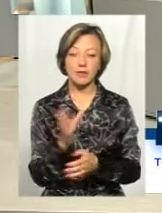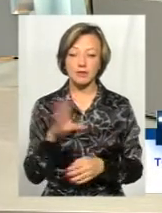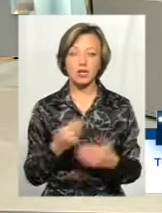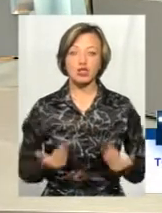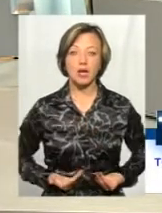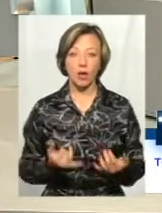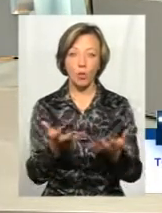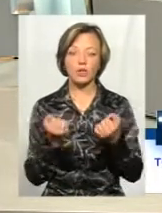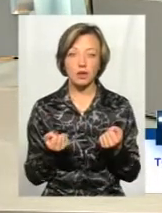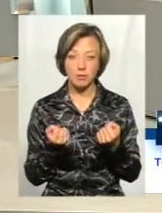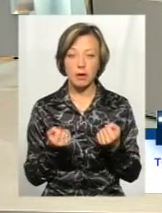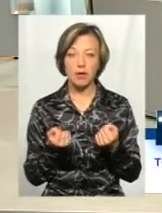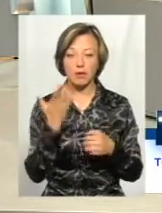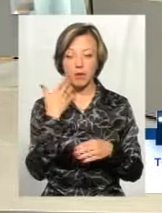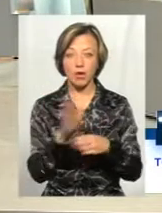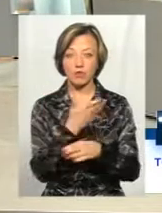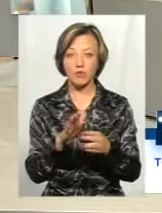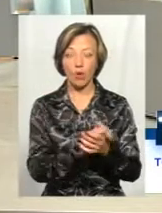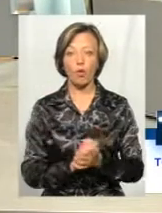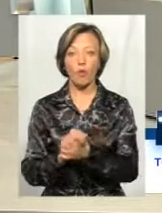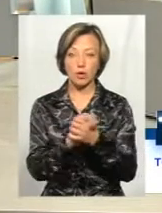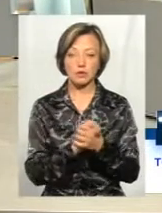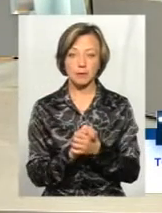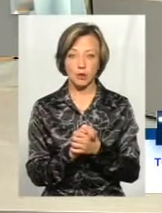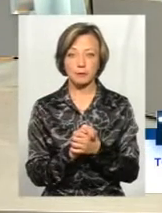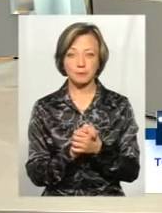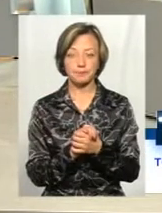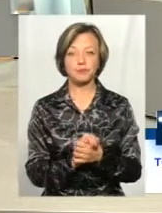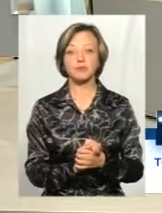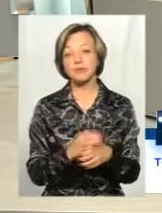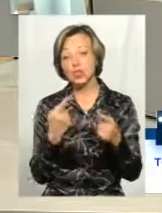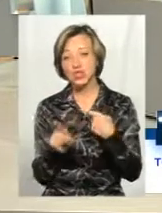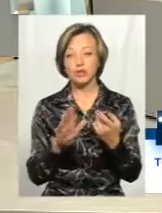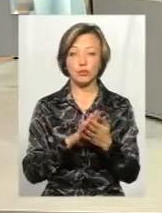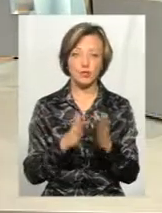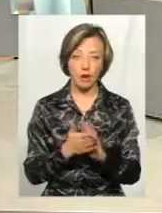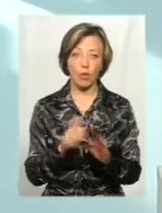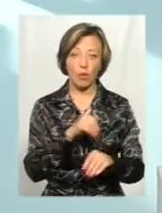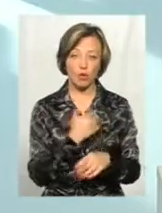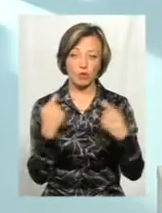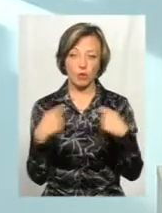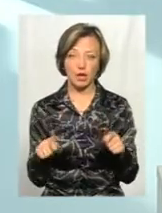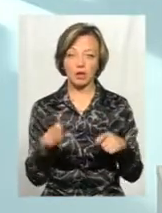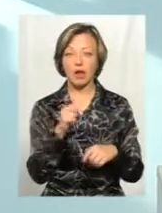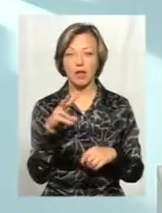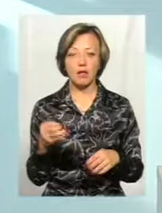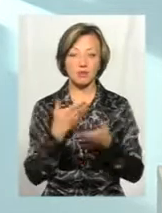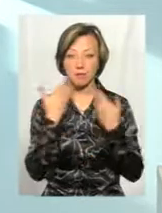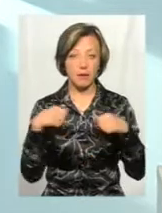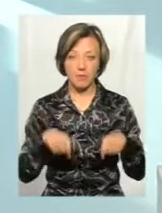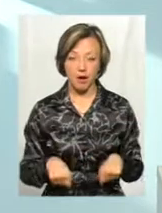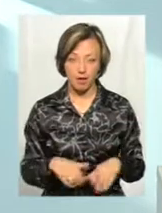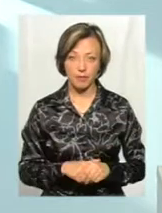своє життя і отримала при розформуванні колгоспів, чи за інших обставин, вона хоче його продати, але вона не має на це